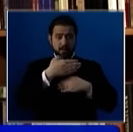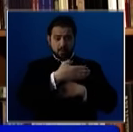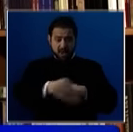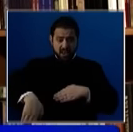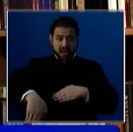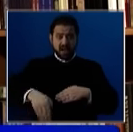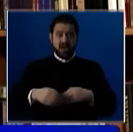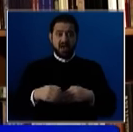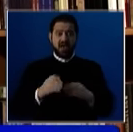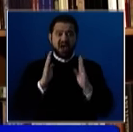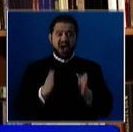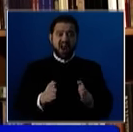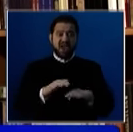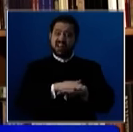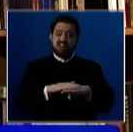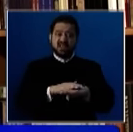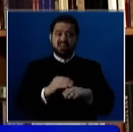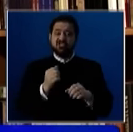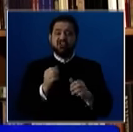calea iertării, ce este de făcut?